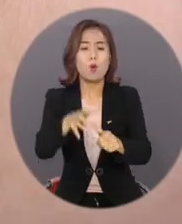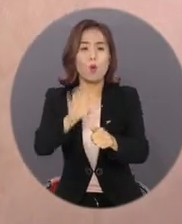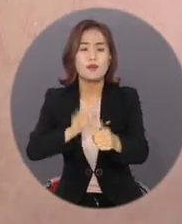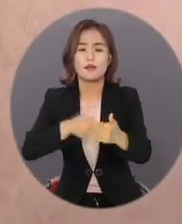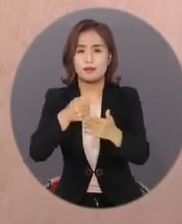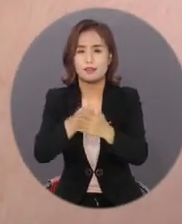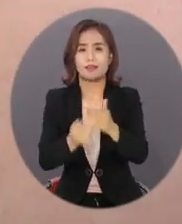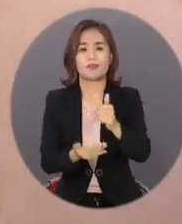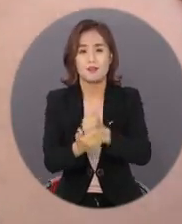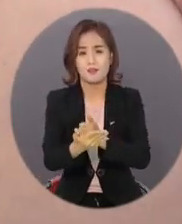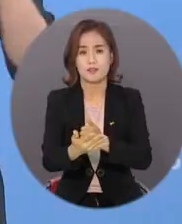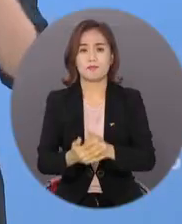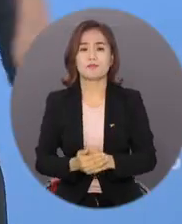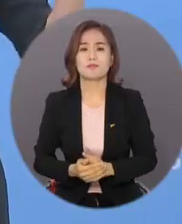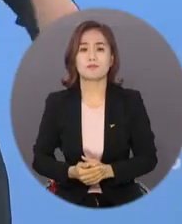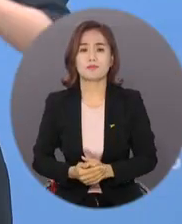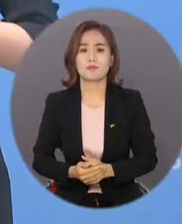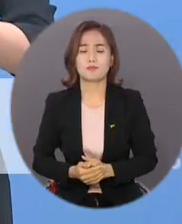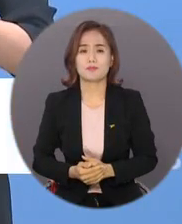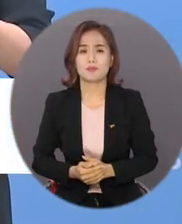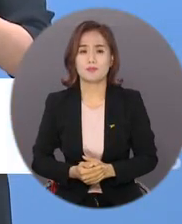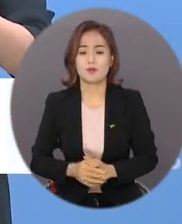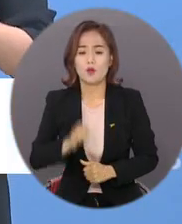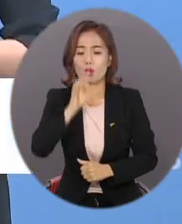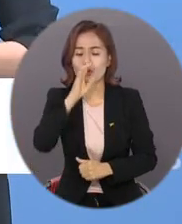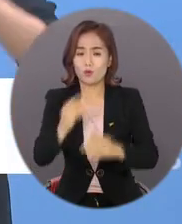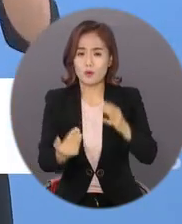결정에 영향을 미쳤습니다.